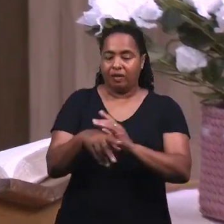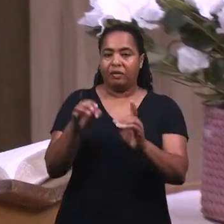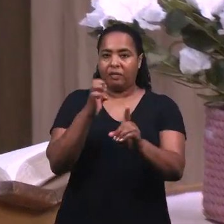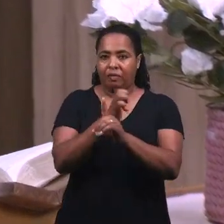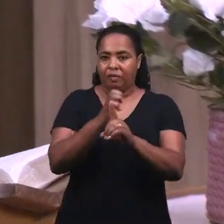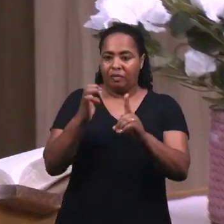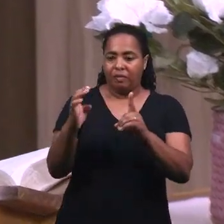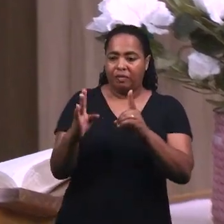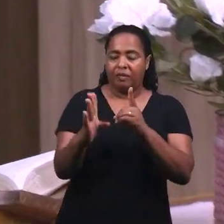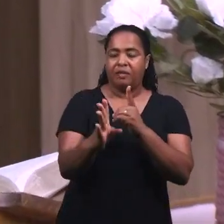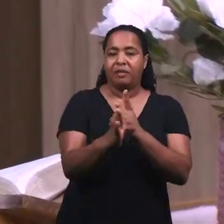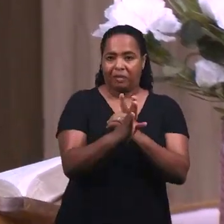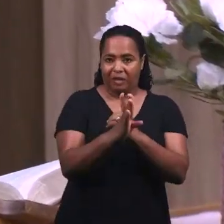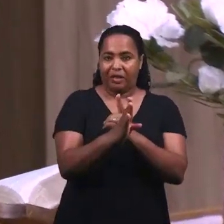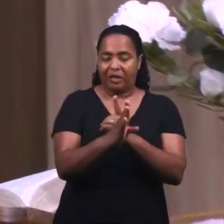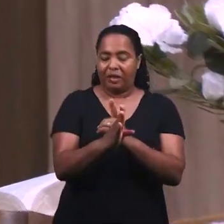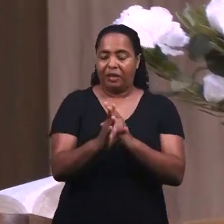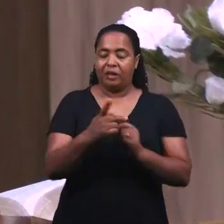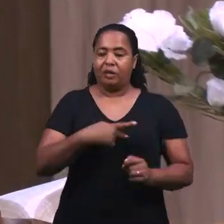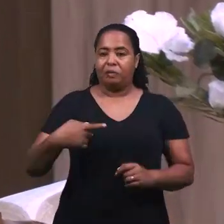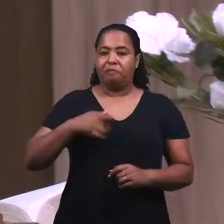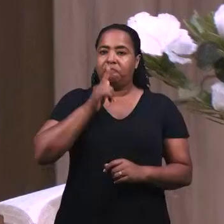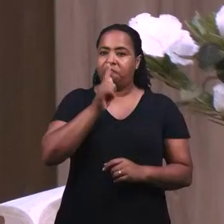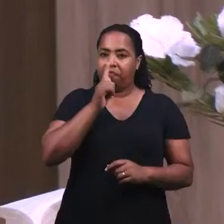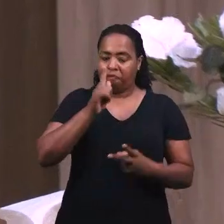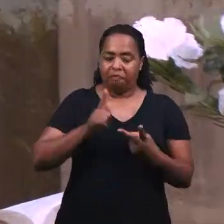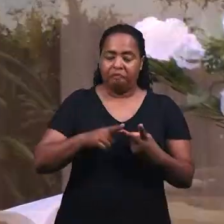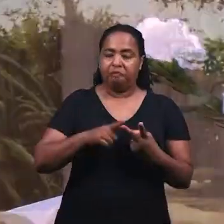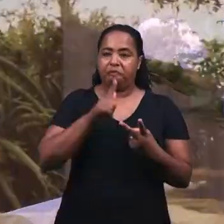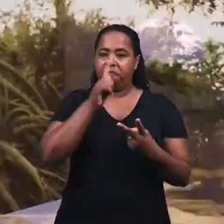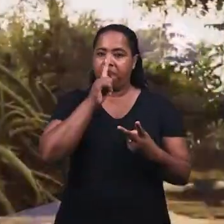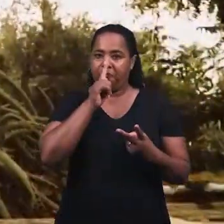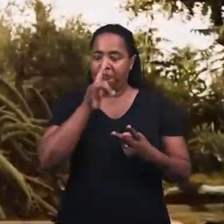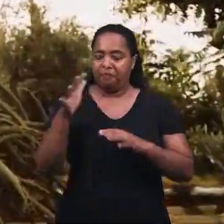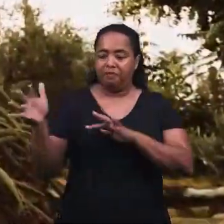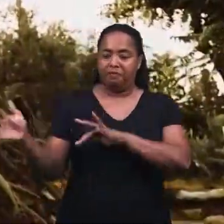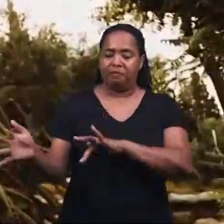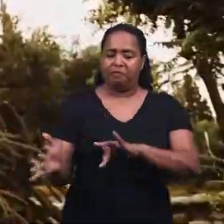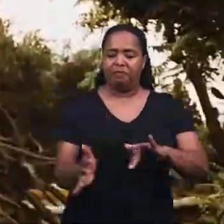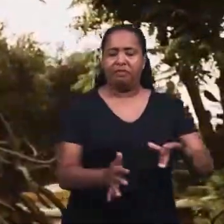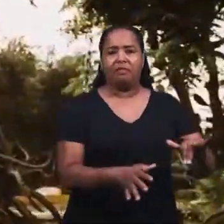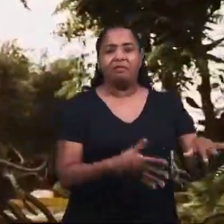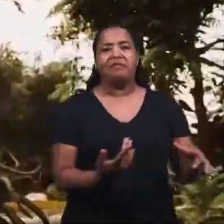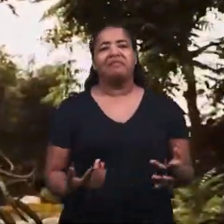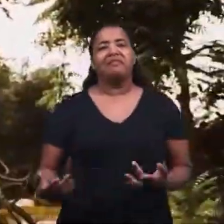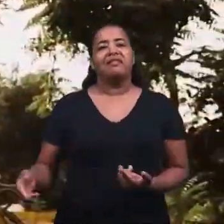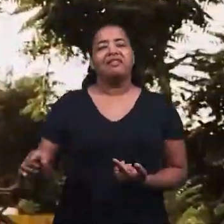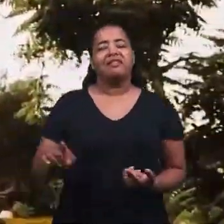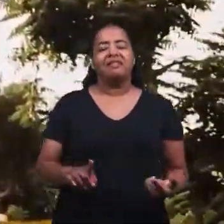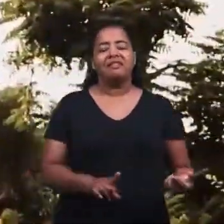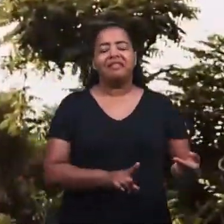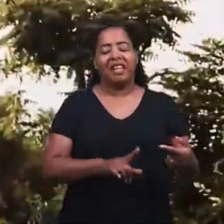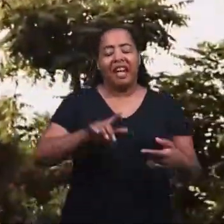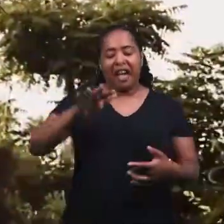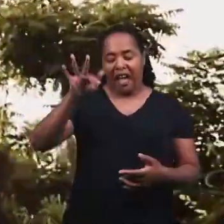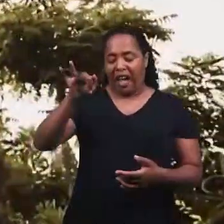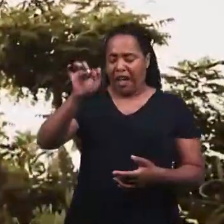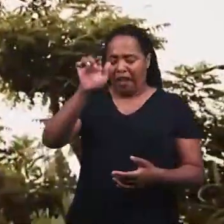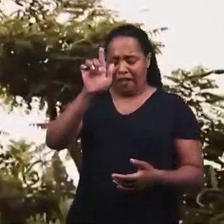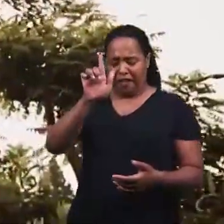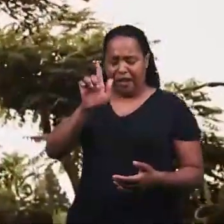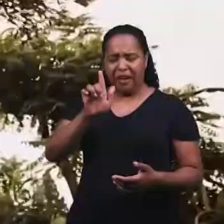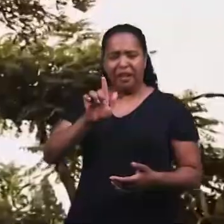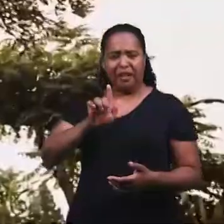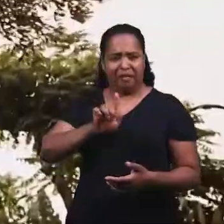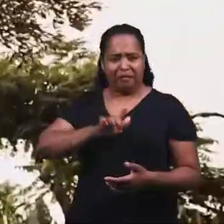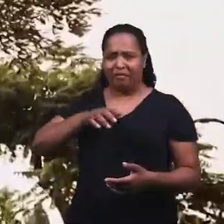partie doctrinaire de l'école biblique dominicale dans la doctrine des passages de Tigueiros e Gilson Souza. Põe a minha